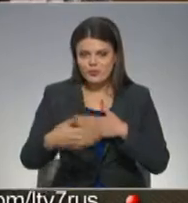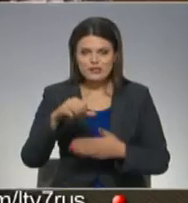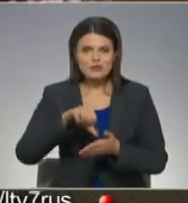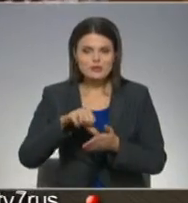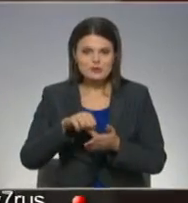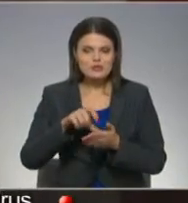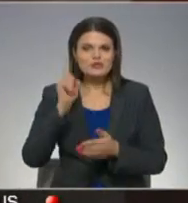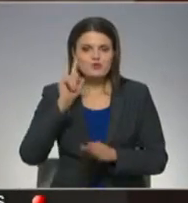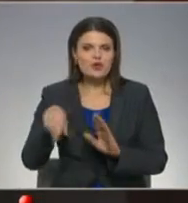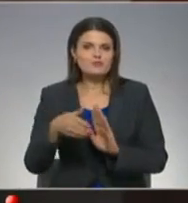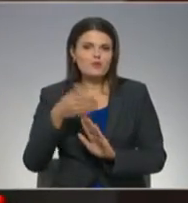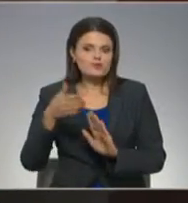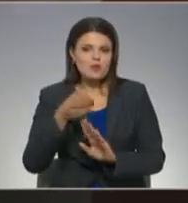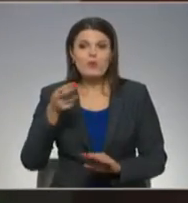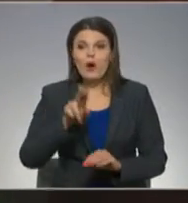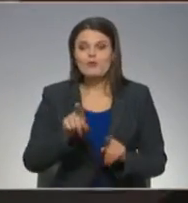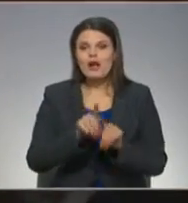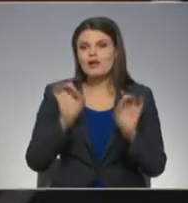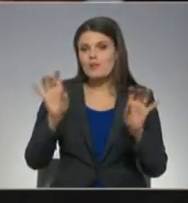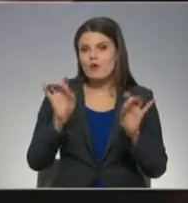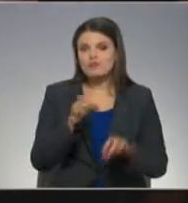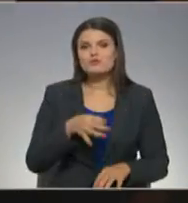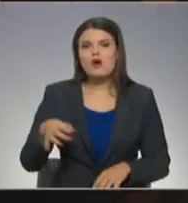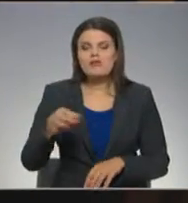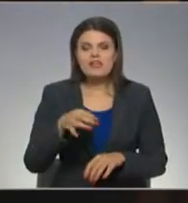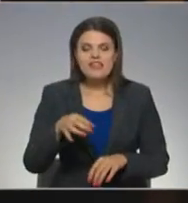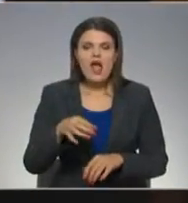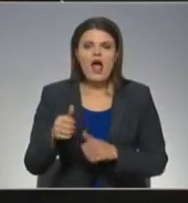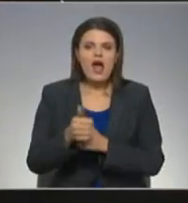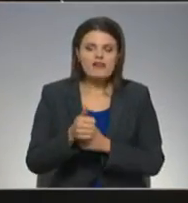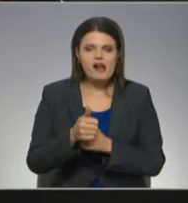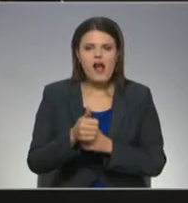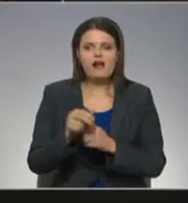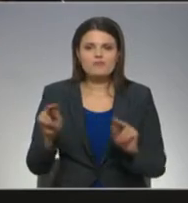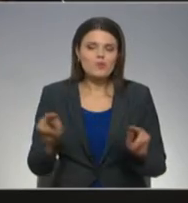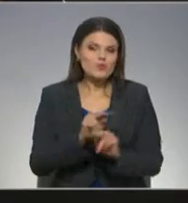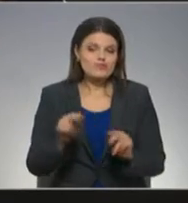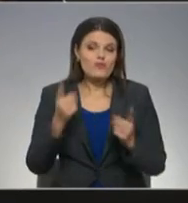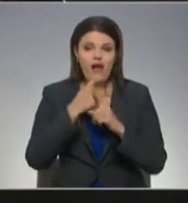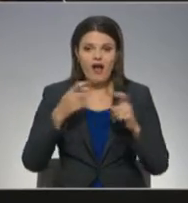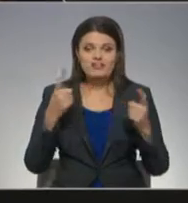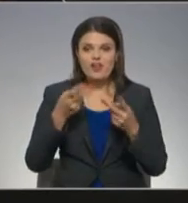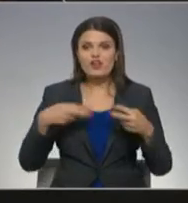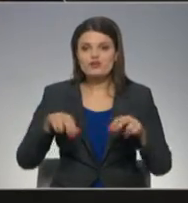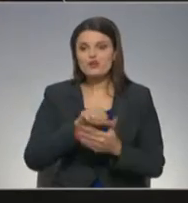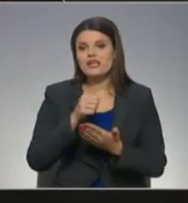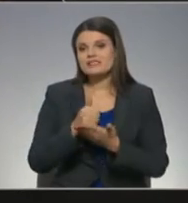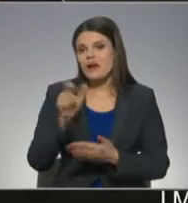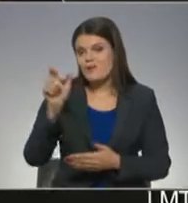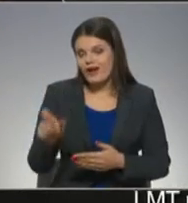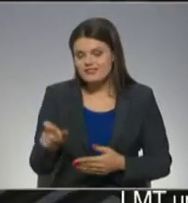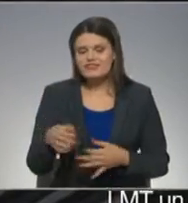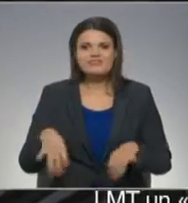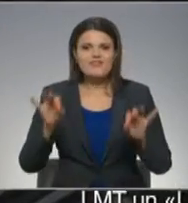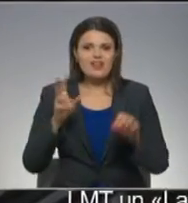uzstāšanās prasmi un pieredzi, kā arī popularizē novadnieka komponista mūziku. Bet kā atzīst viena no konkursa žūries pārstāvēm, galvenais